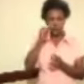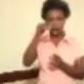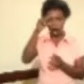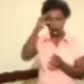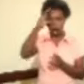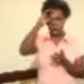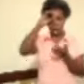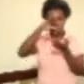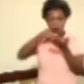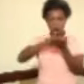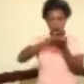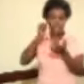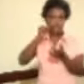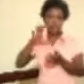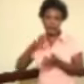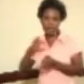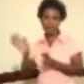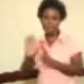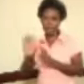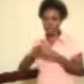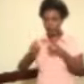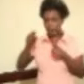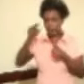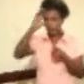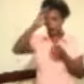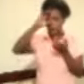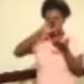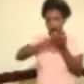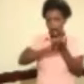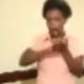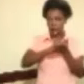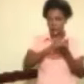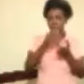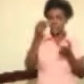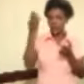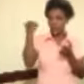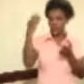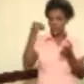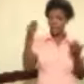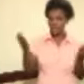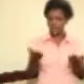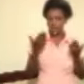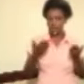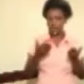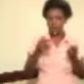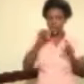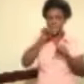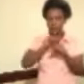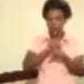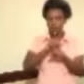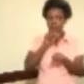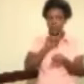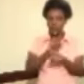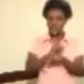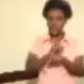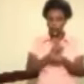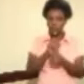et même, elle était lit constitution, elle est au courant de lui. Oui, il n'y a pas fait, il va faire. Mais il était là, il était capable des conseils, ouais. Et